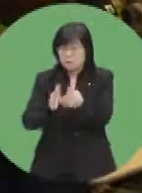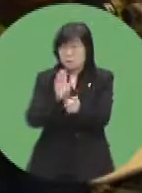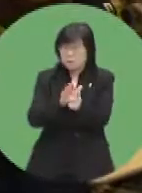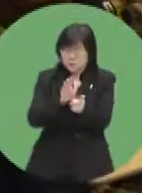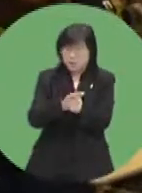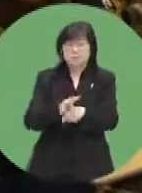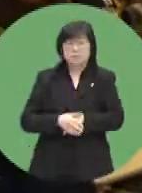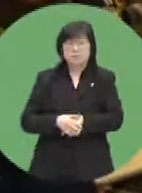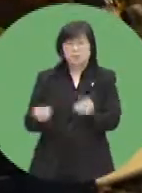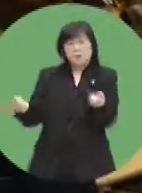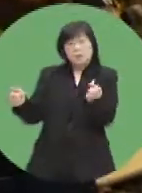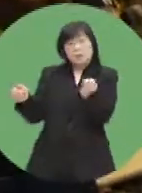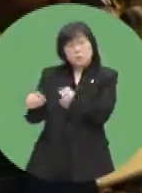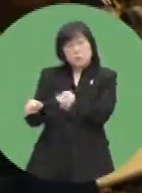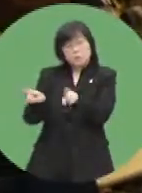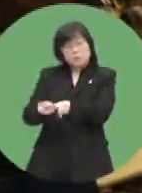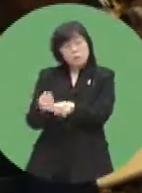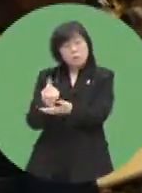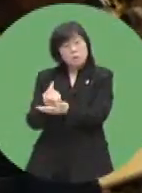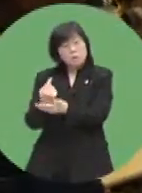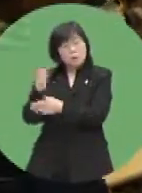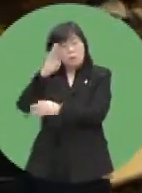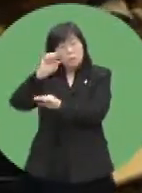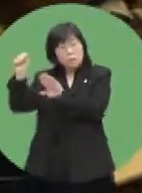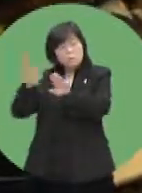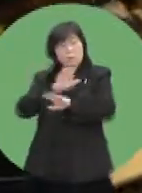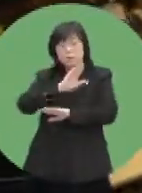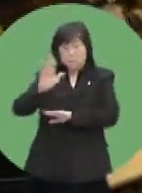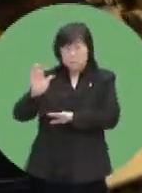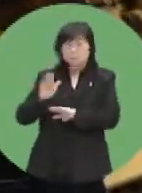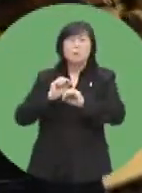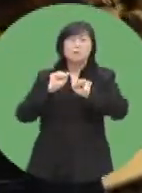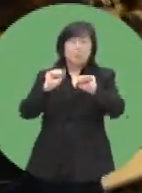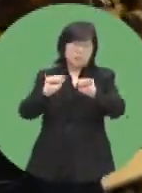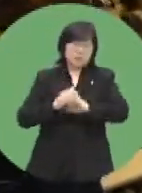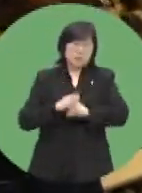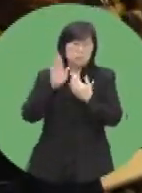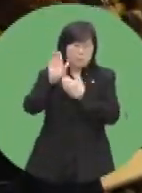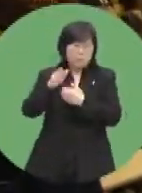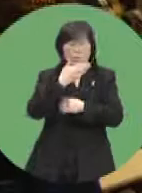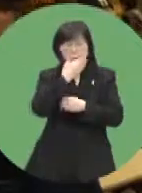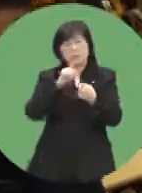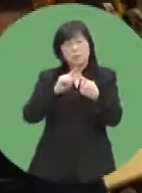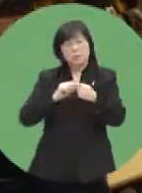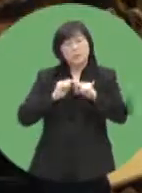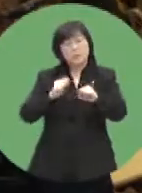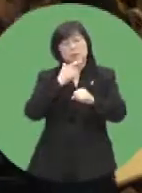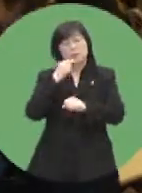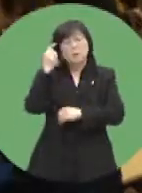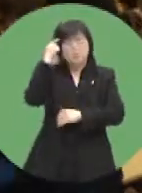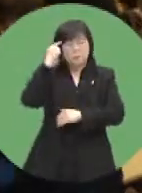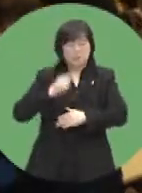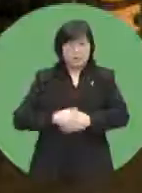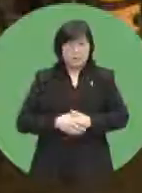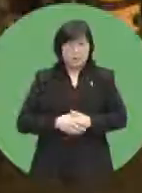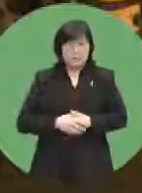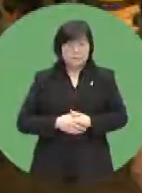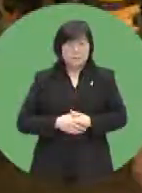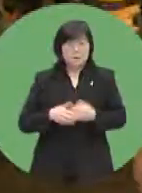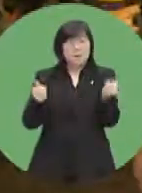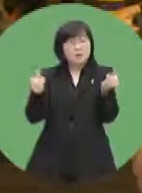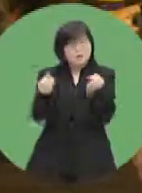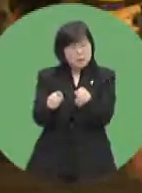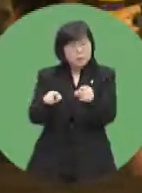ありますとか、男女共同参画の講座等を実施しております。今後も重点的にやっていこうと思っております。男